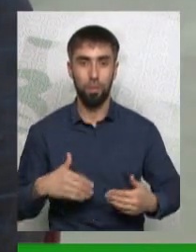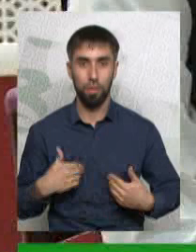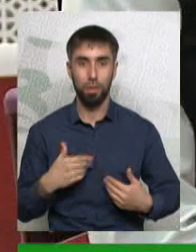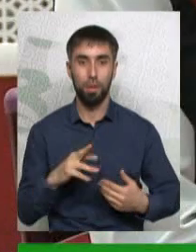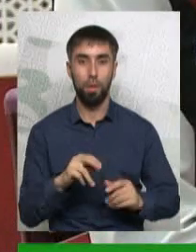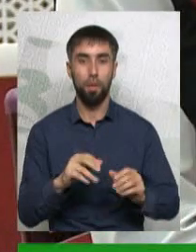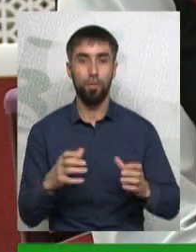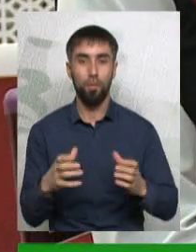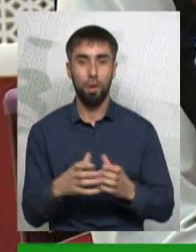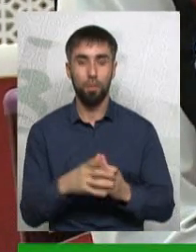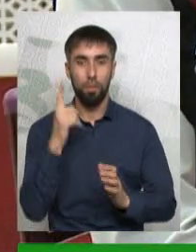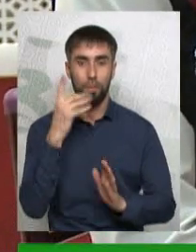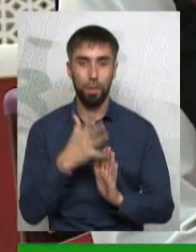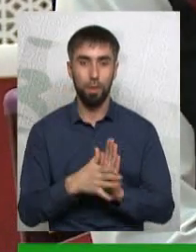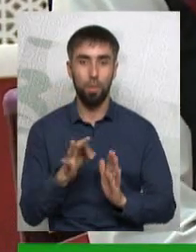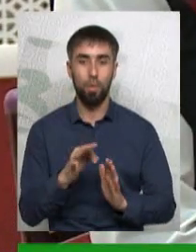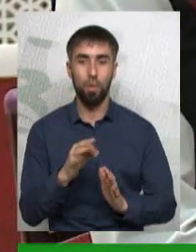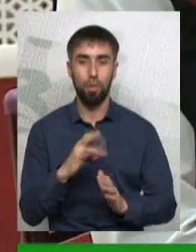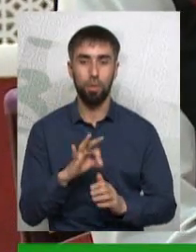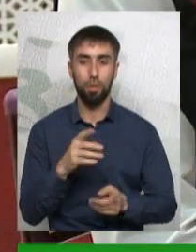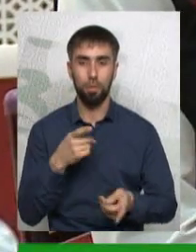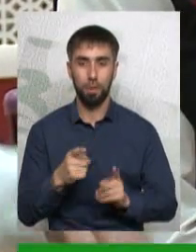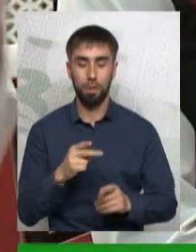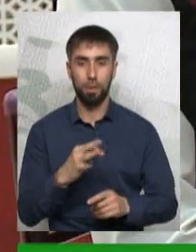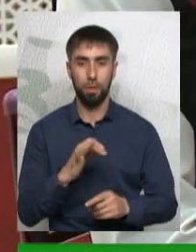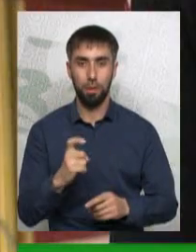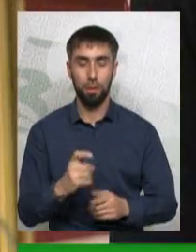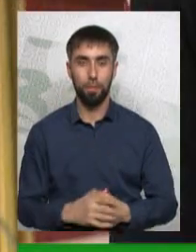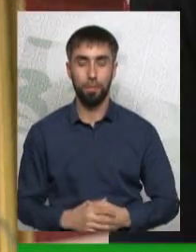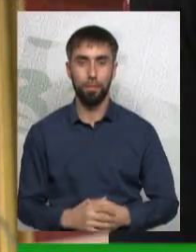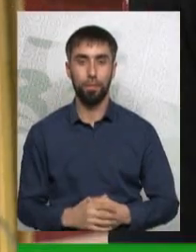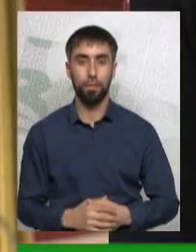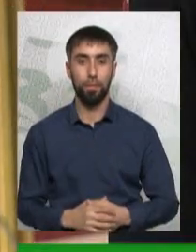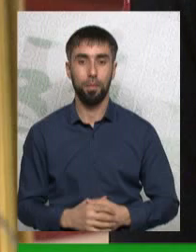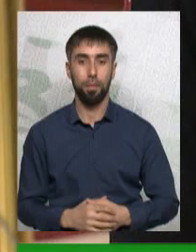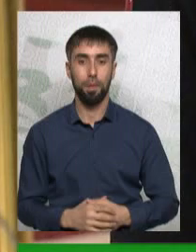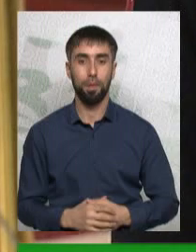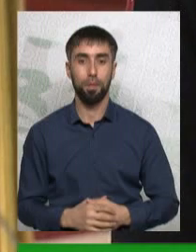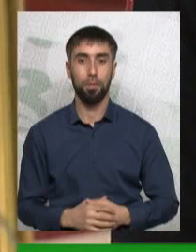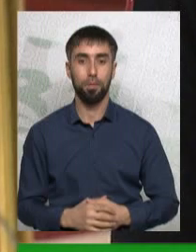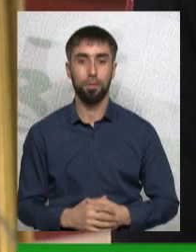для формирования понятий о неподдельных настоящих ценностях. Адам Ирешков, Ахмед Горбаков, Новости 24.